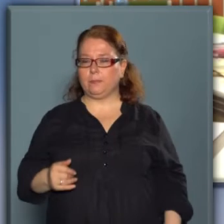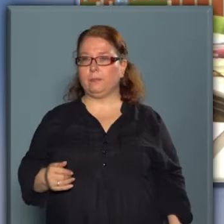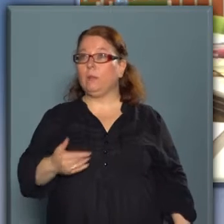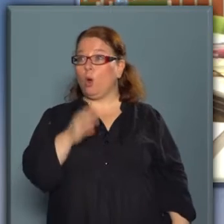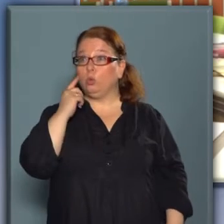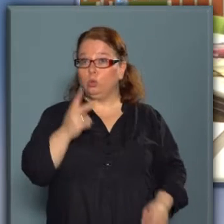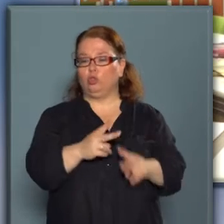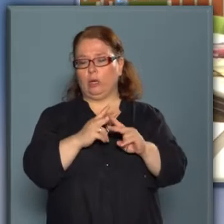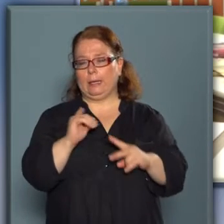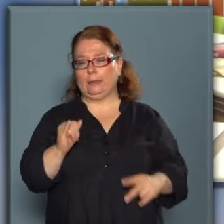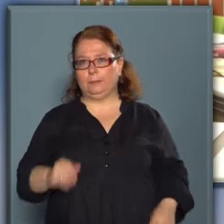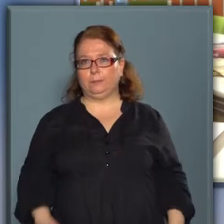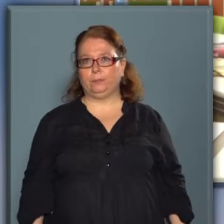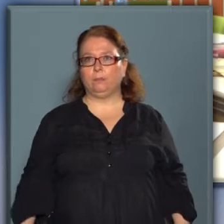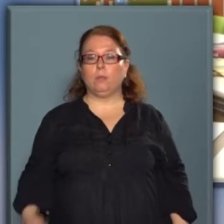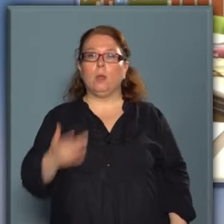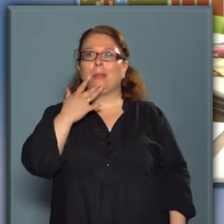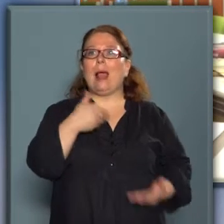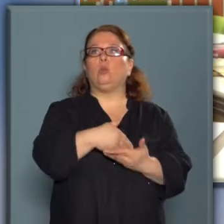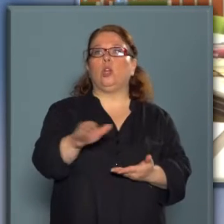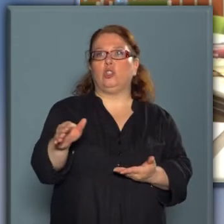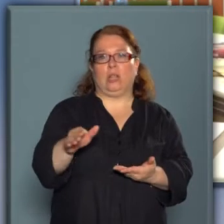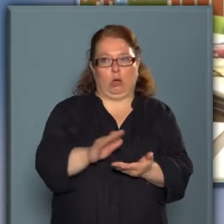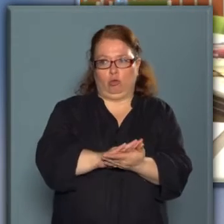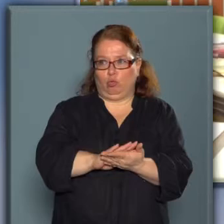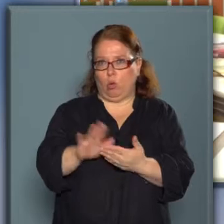és ahol tudnak, segítenek.